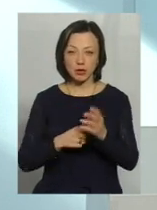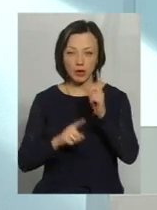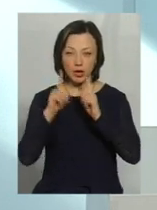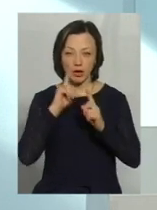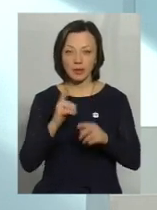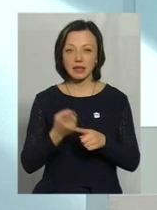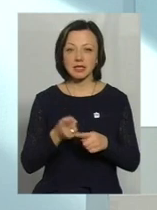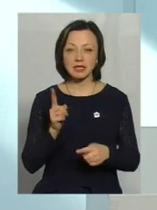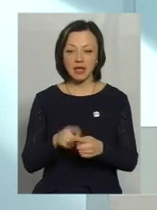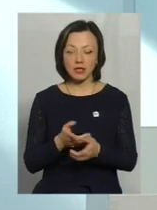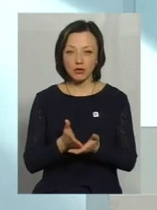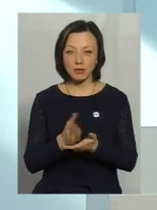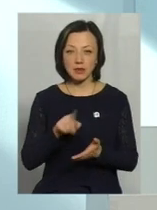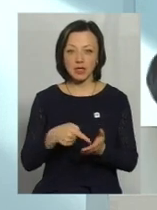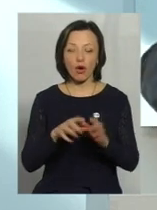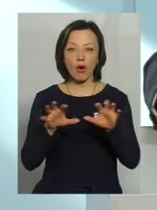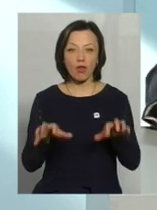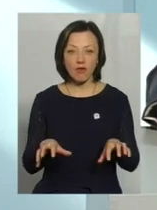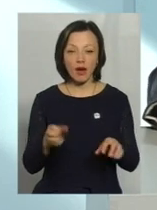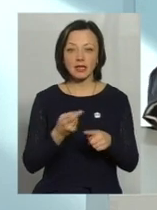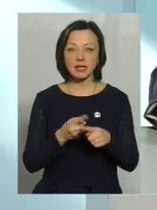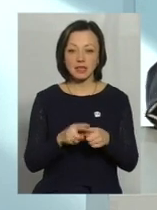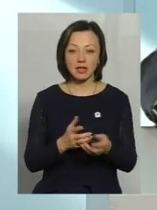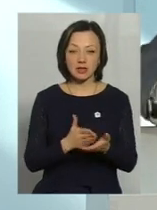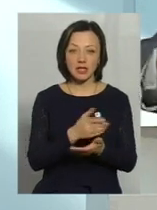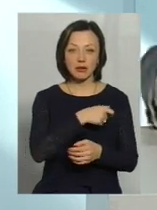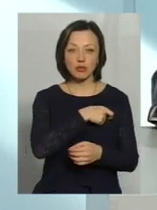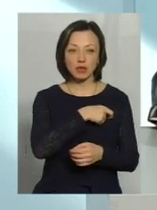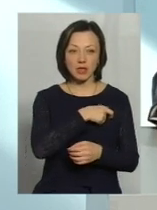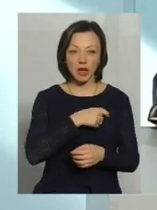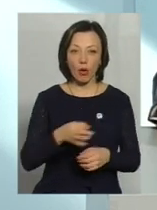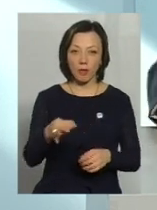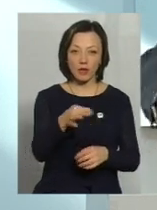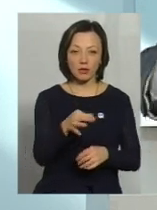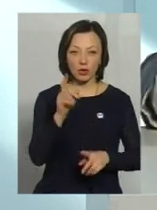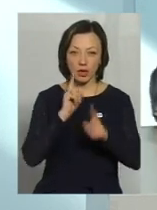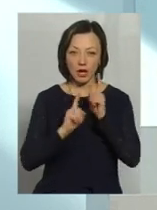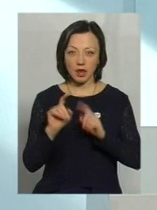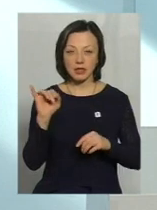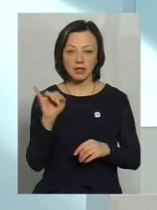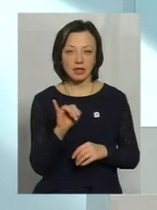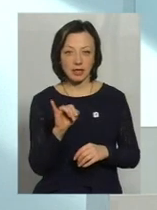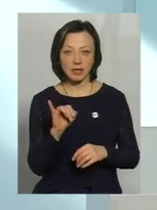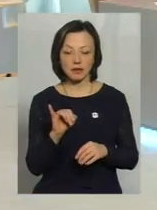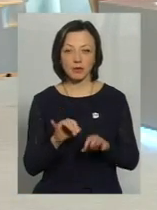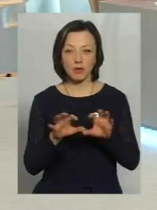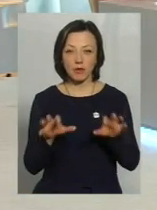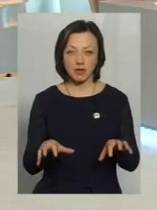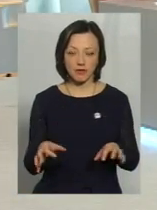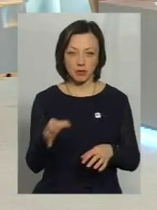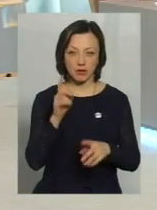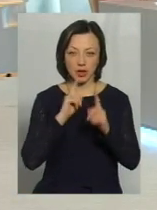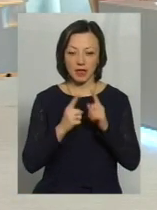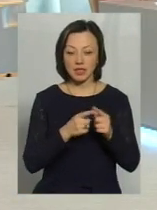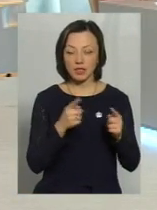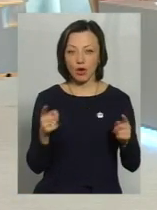і на це налаштований і міський голова, на це налаштовані депутати і обласної ради, і налаштований голова обласної ради. Знаєте, за цей